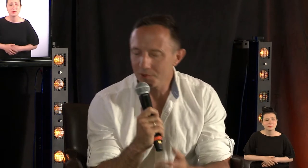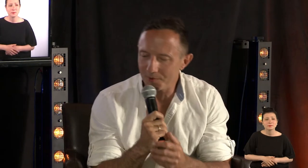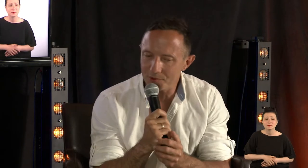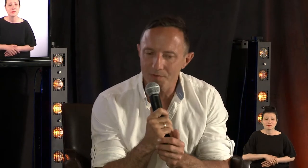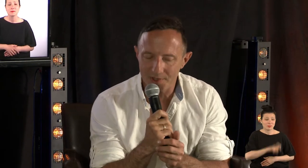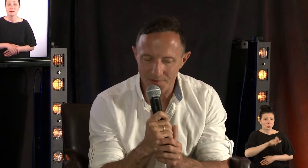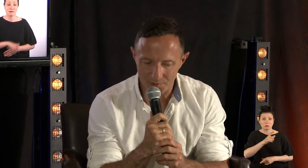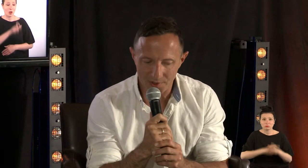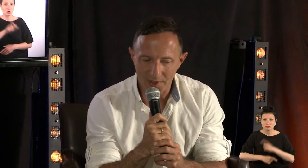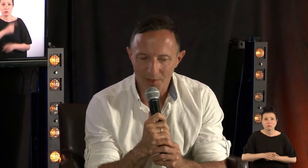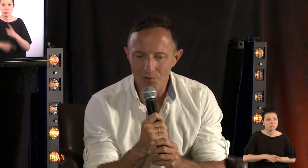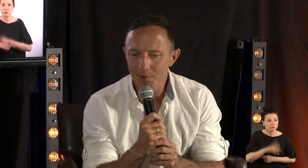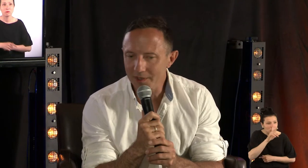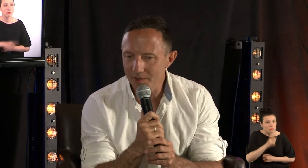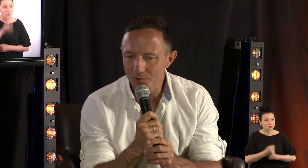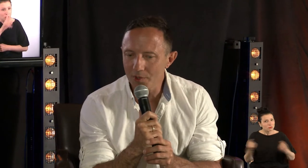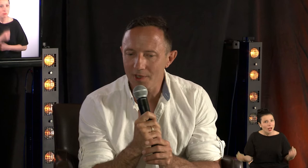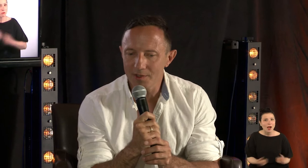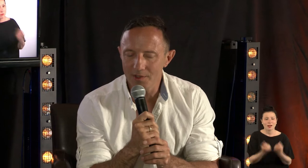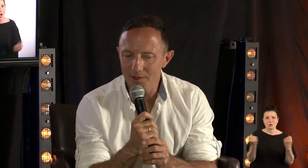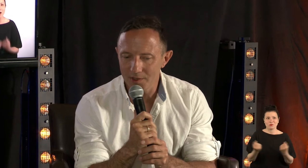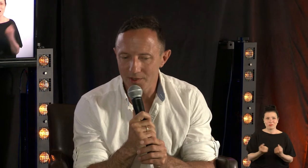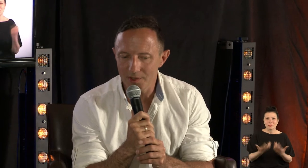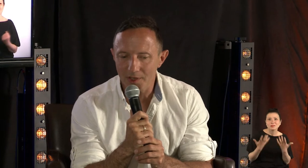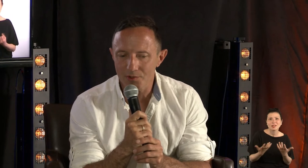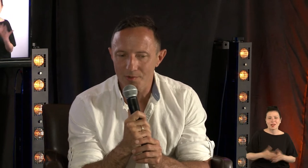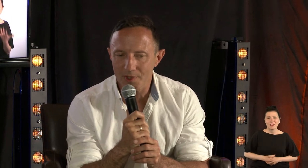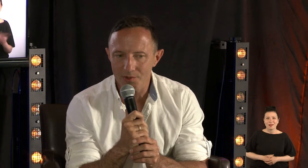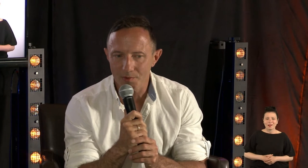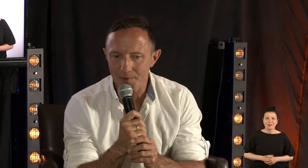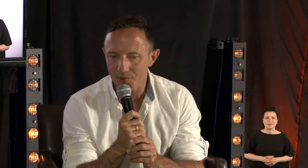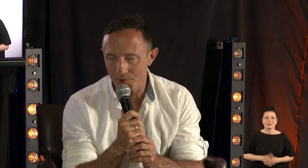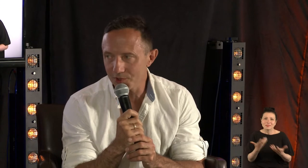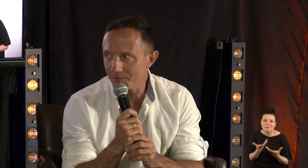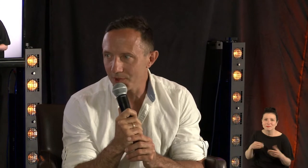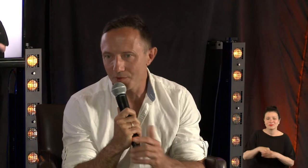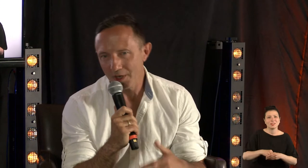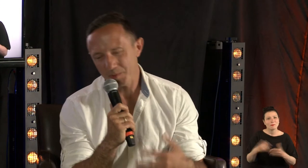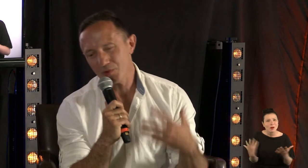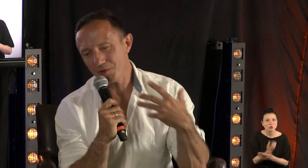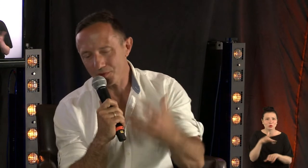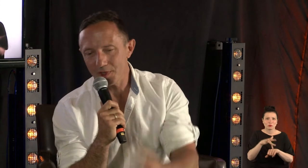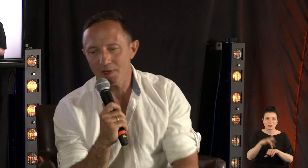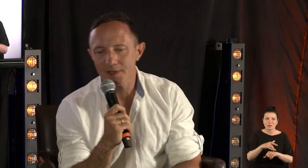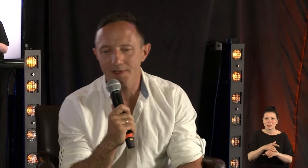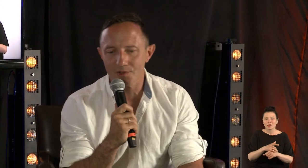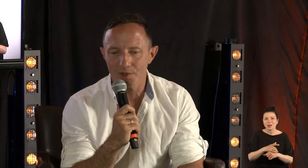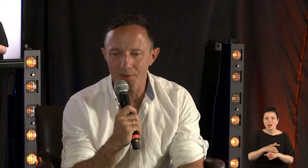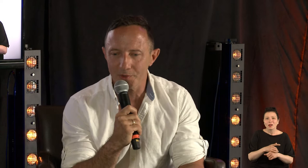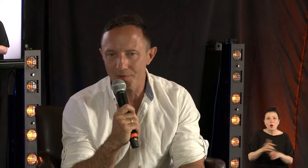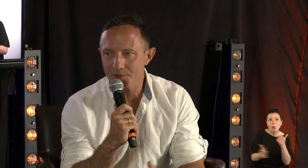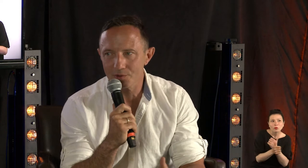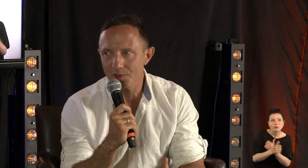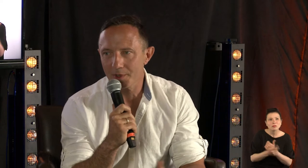z niepełnosprawnością wykazywały się dużym hartem ducha i chęcią po prostu osiągnięcia wyniku, jakby udowodnienia ekstra, że